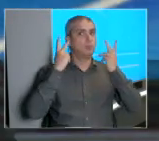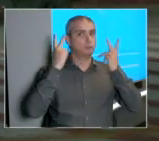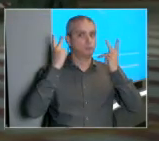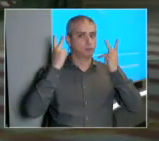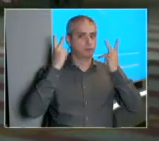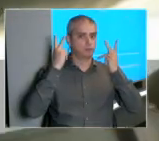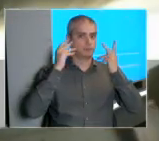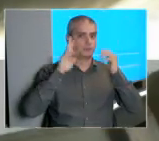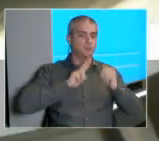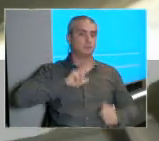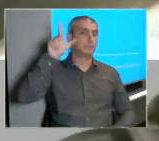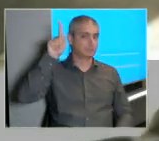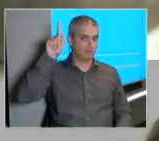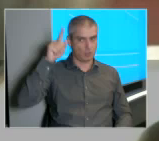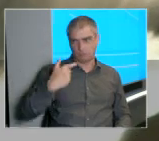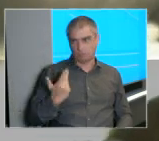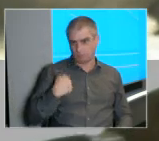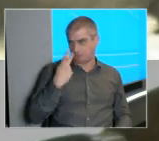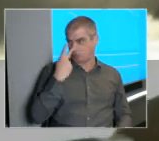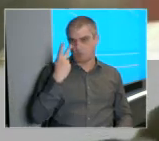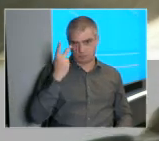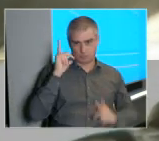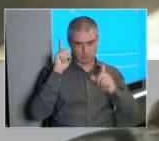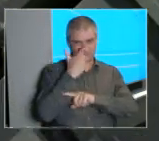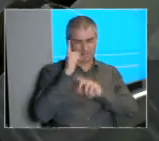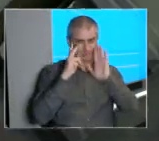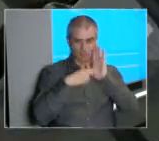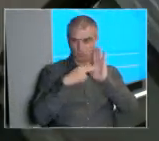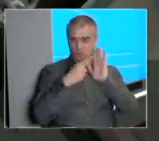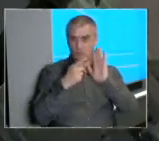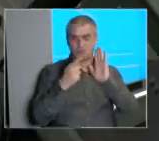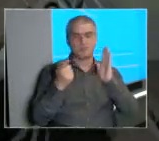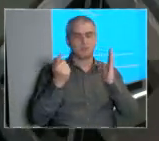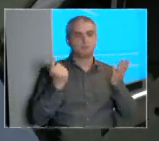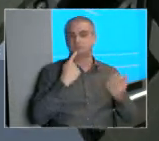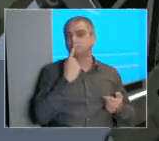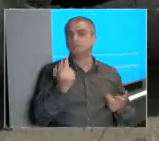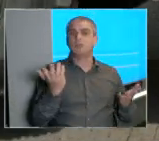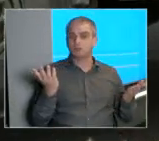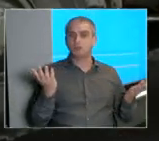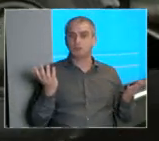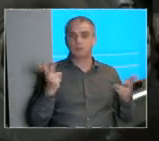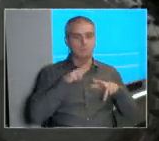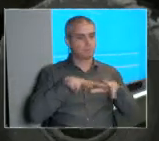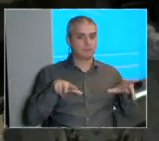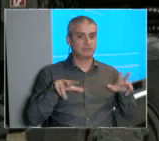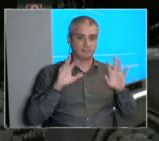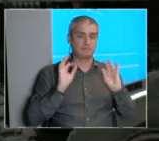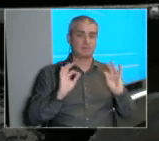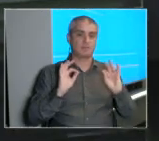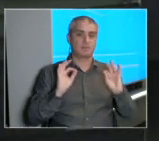משמעותית בצפון, ואנחנו ראינו את הצילומים הללו, פירושו של דבר שהמצב הוא